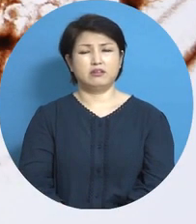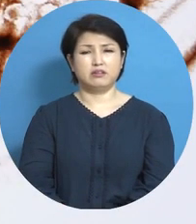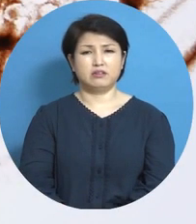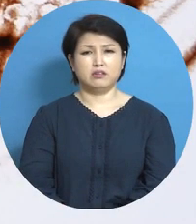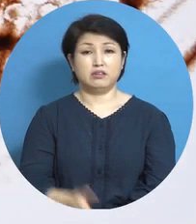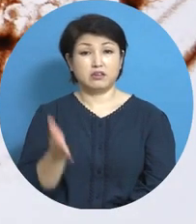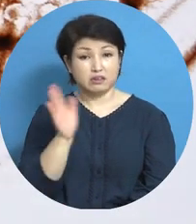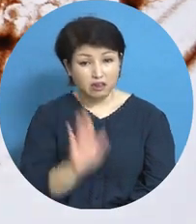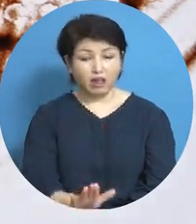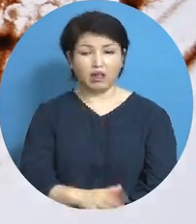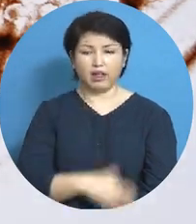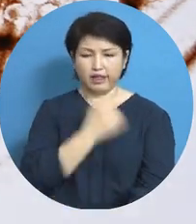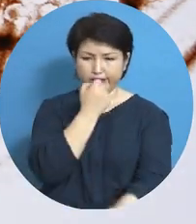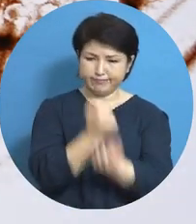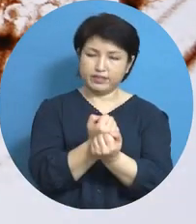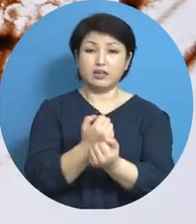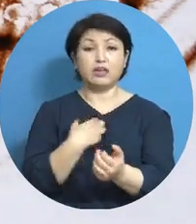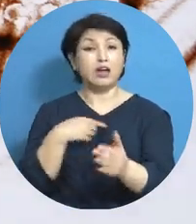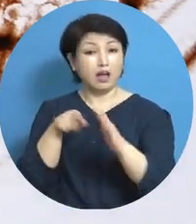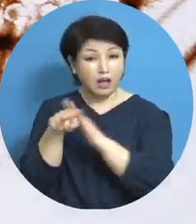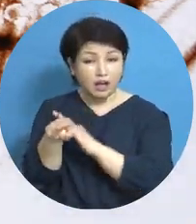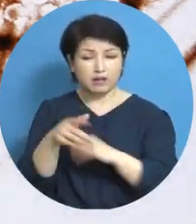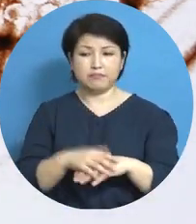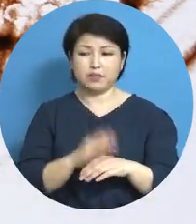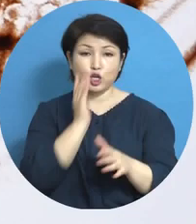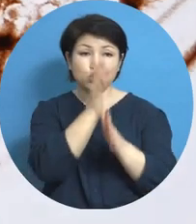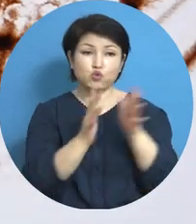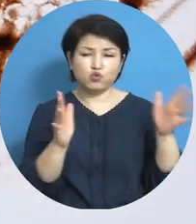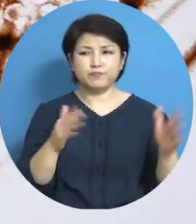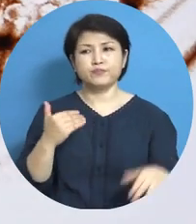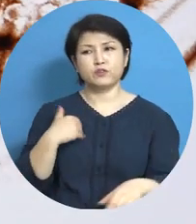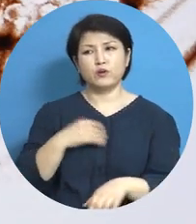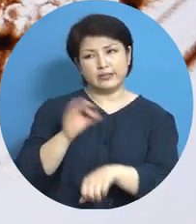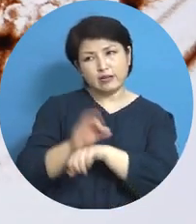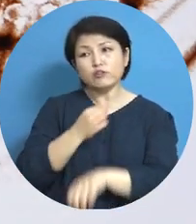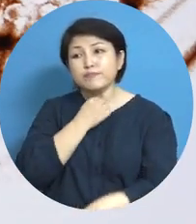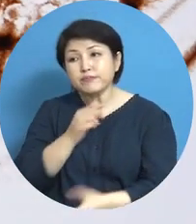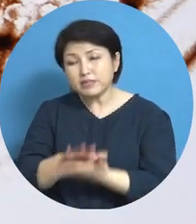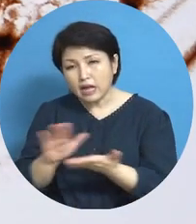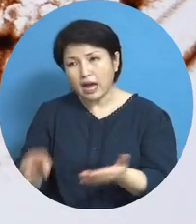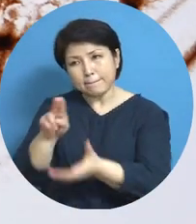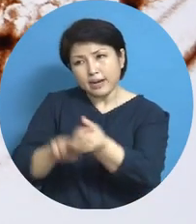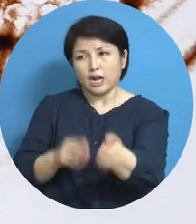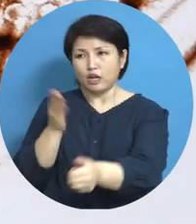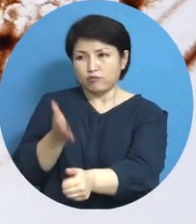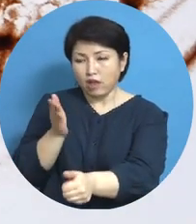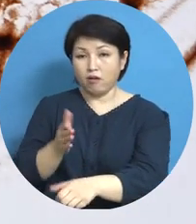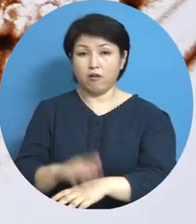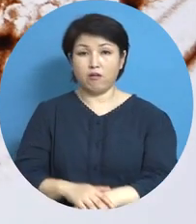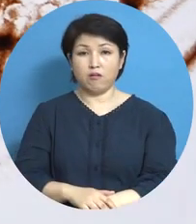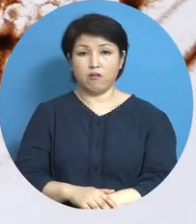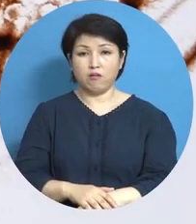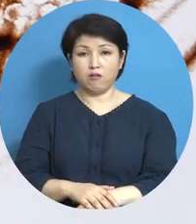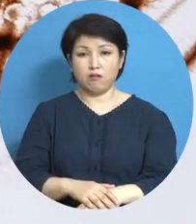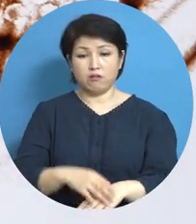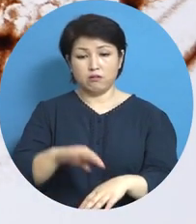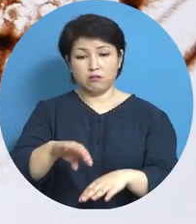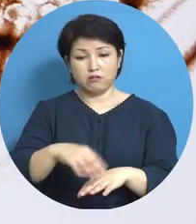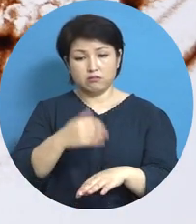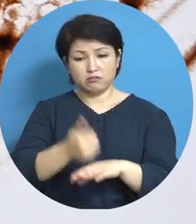근데 찾아가서 그 숲을 저에게 파십시오 하니까 태자가 안 판다